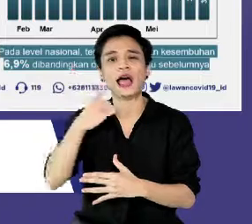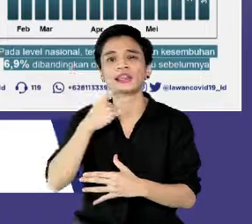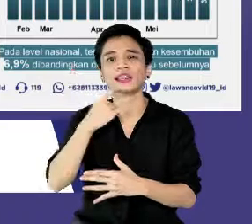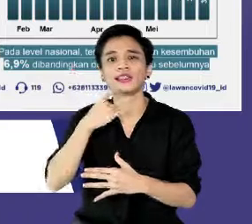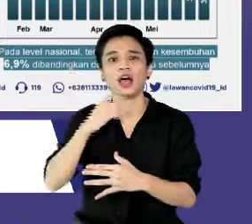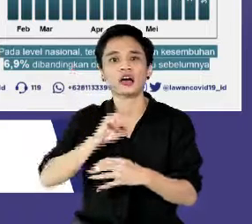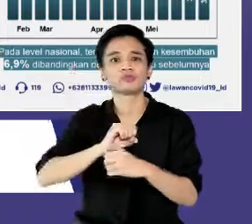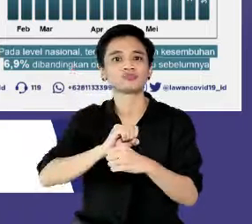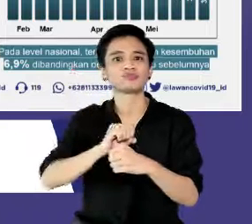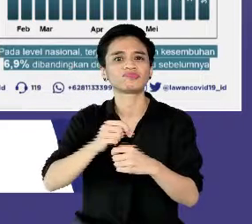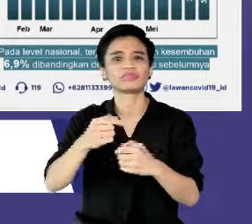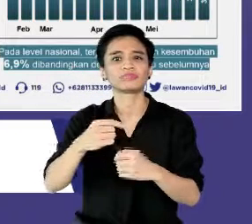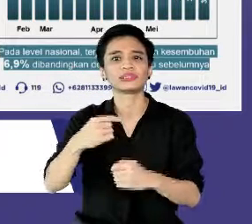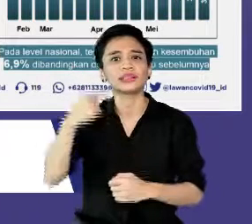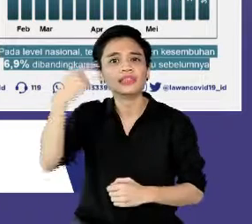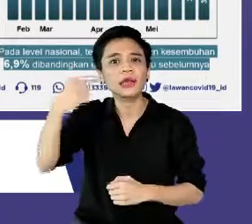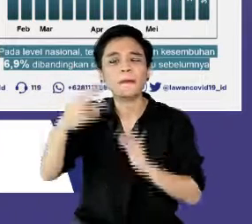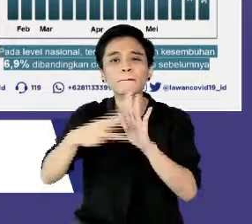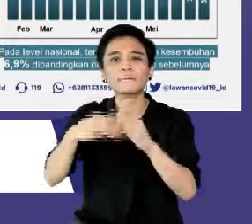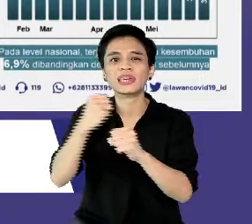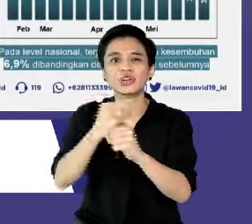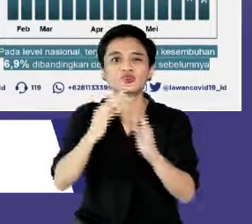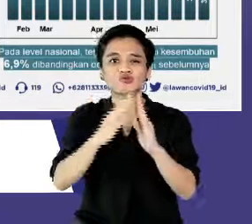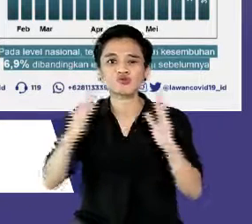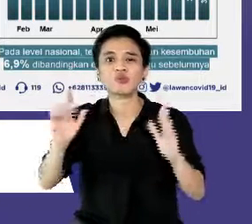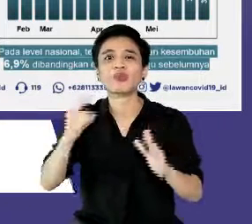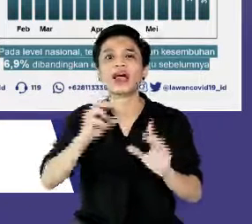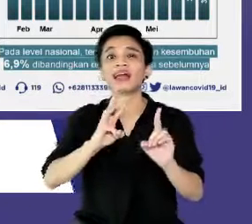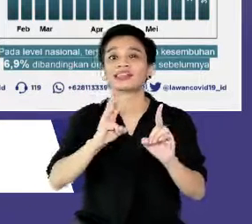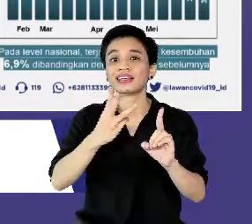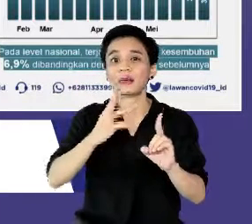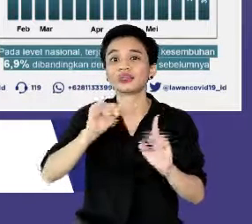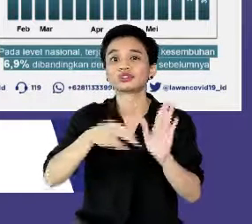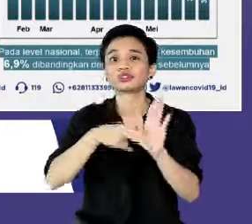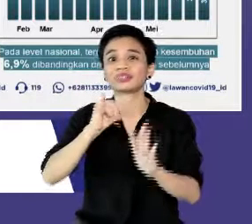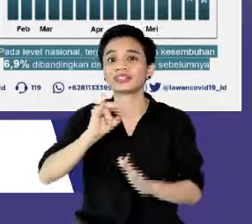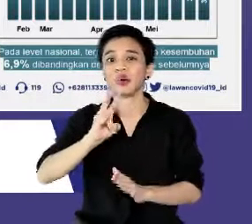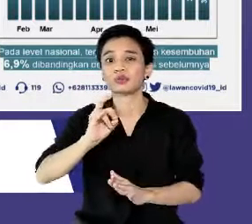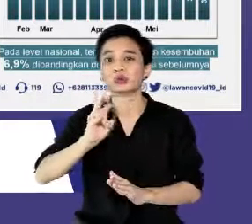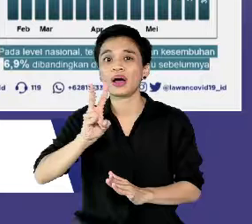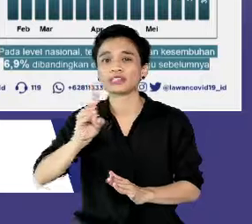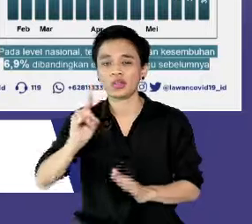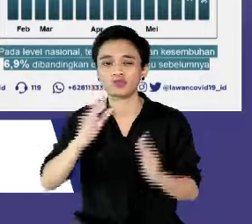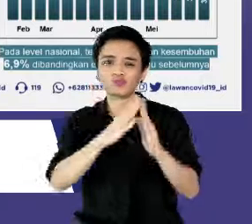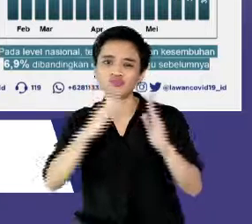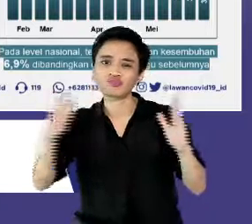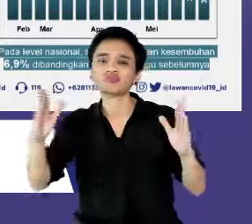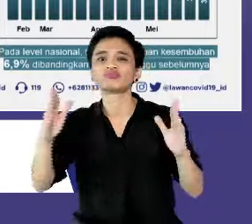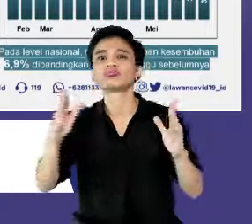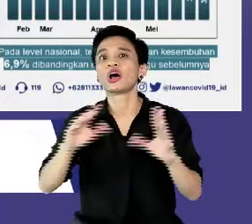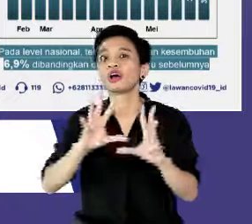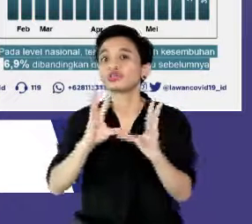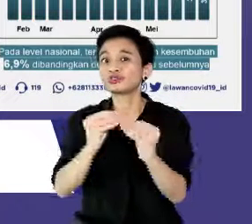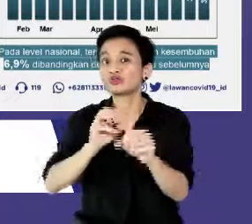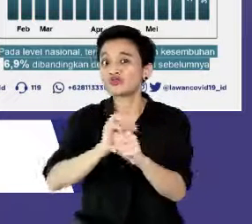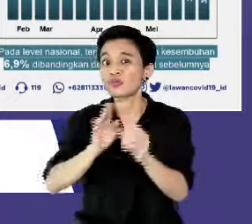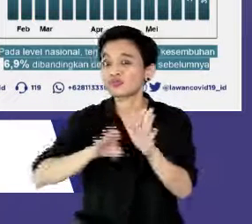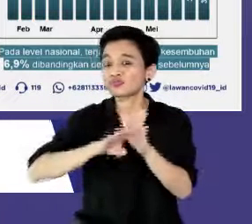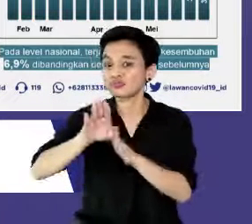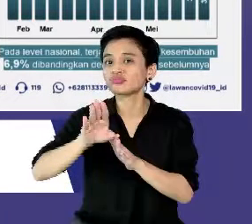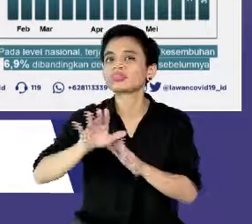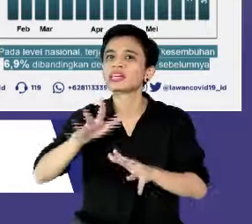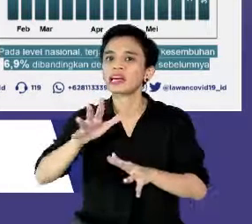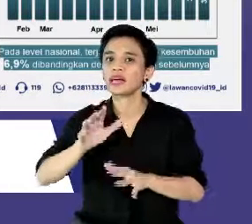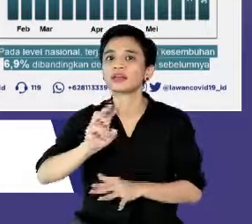meninggal dan sembuh mingguan per tanggal 13 Jun 2021 terjadi kenaikan kasus positif